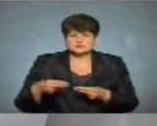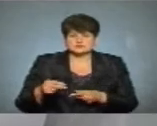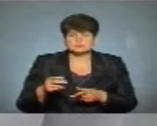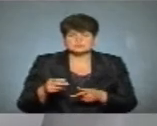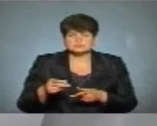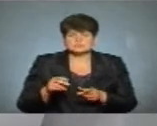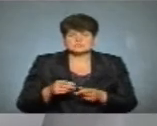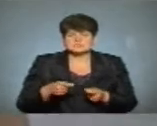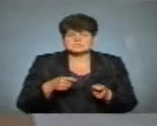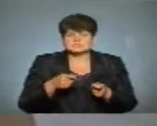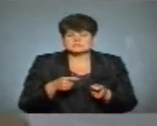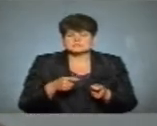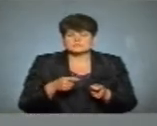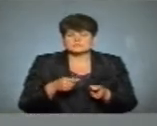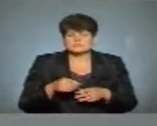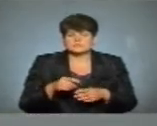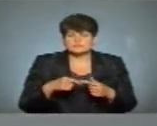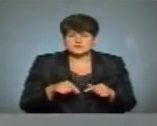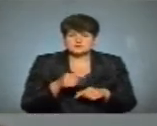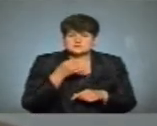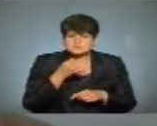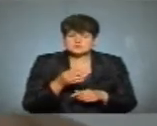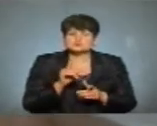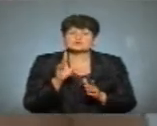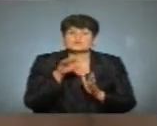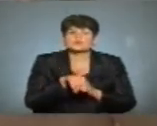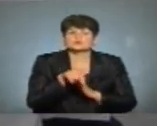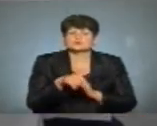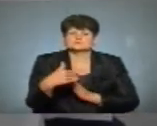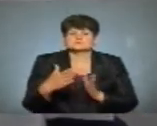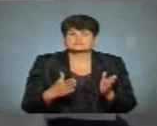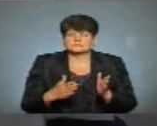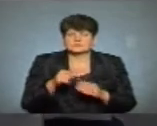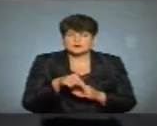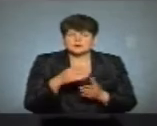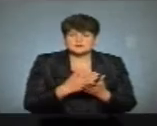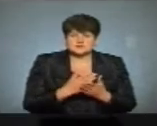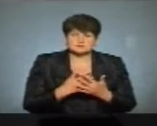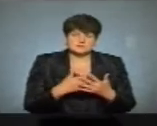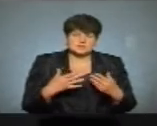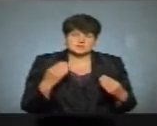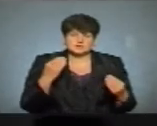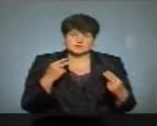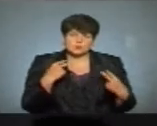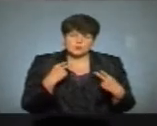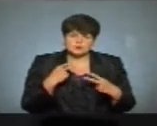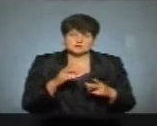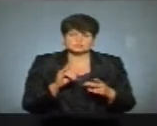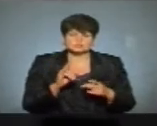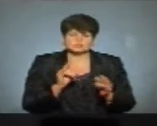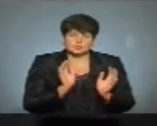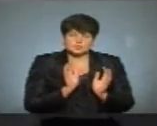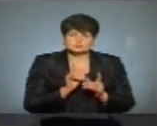перинатального центру Світлана Васьковець розповіла, що входить до пакунка малюка. У них є предмети догляду за дитиною, предмети догляду